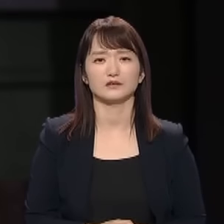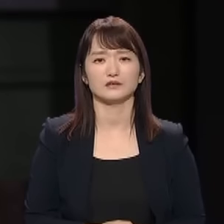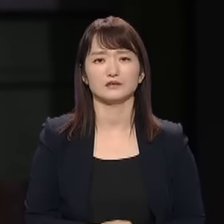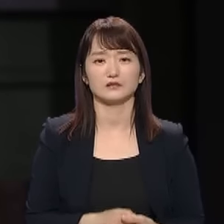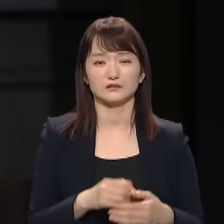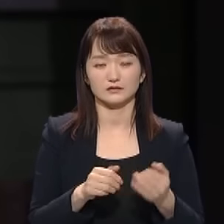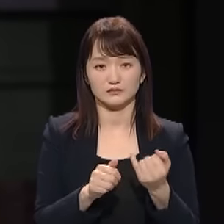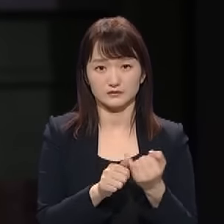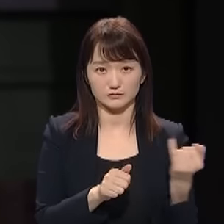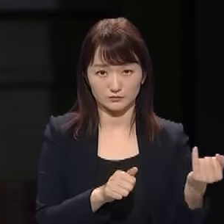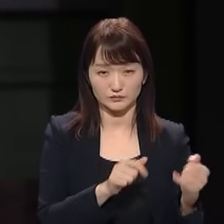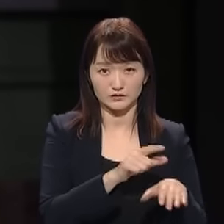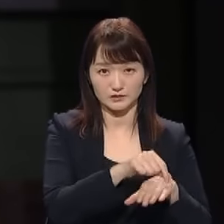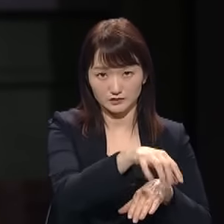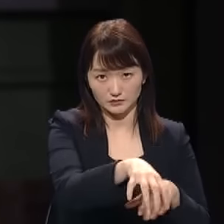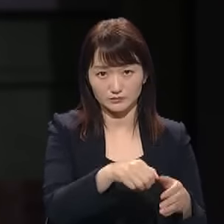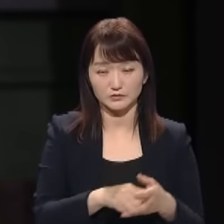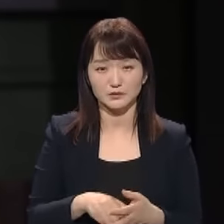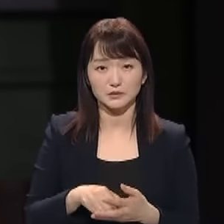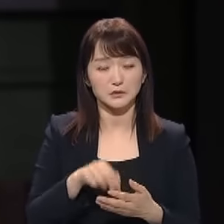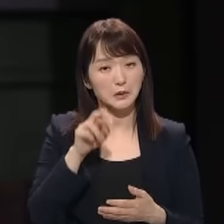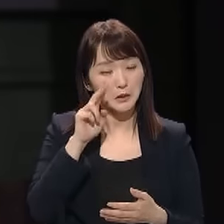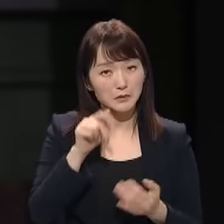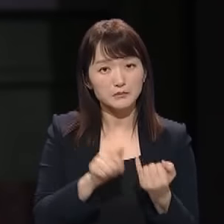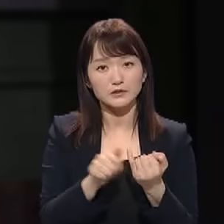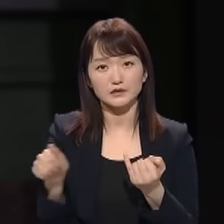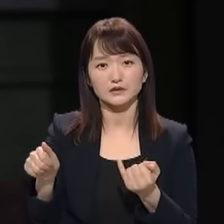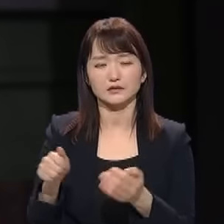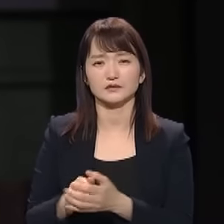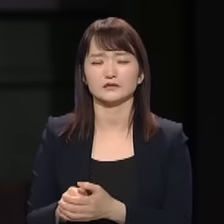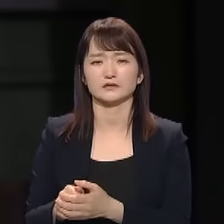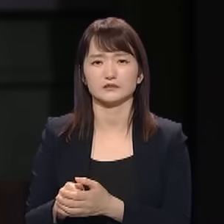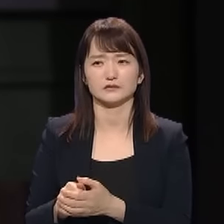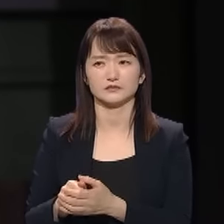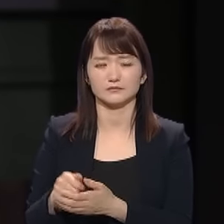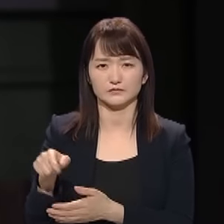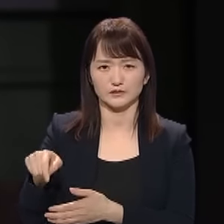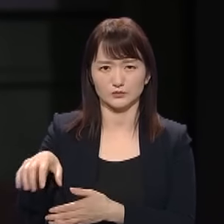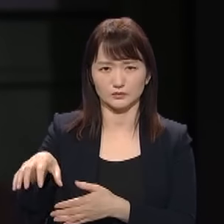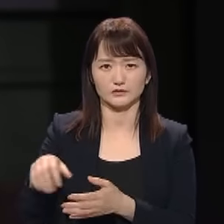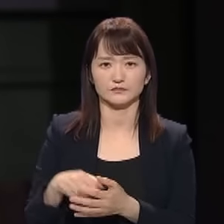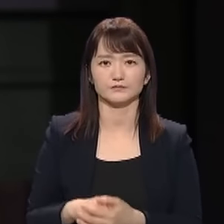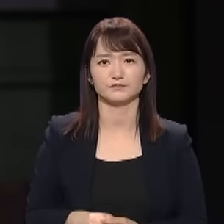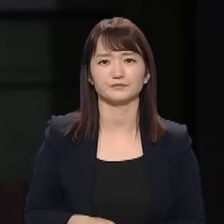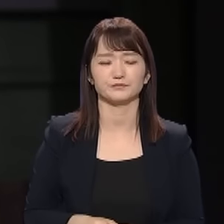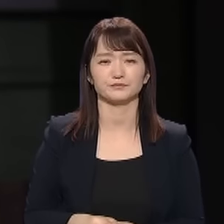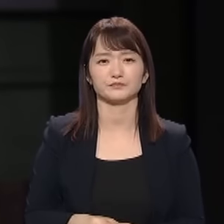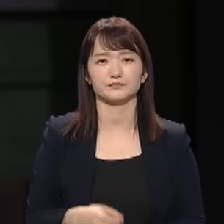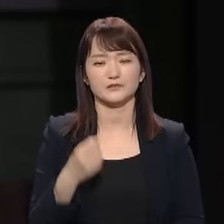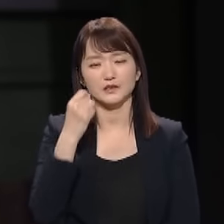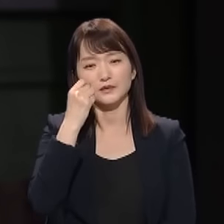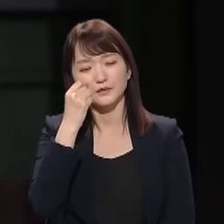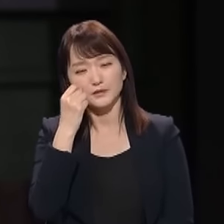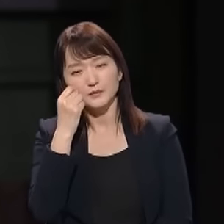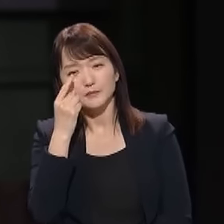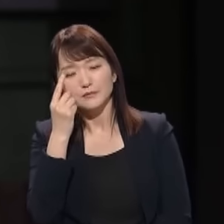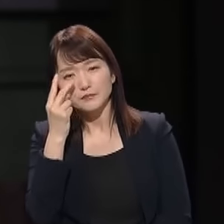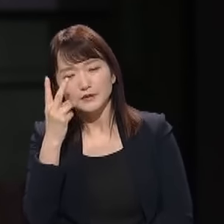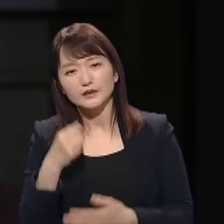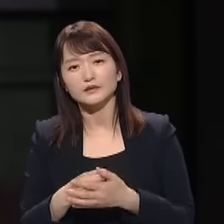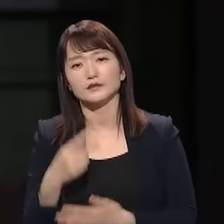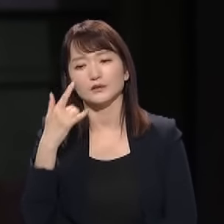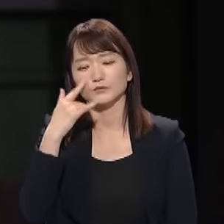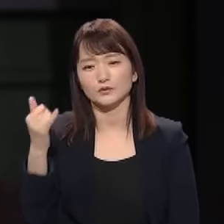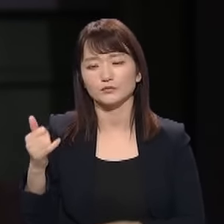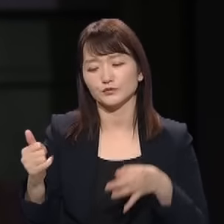예비 신랑은 서울에 사는 장거리 커플인데요. 예비 신랑은 대기업 사원이지만 매달 부모님께 용돈을 드리고 있어서